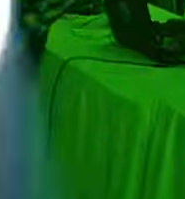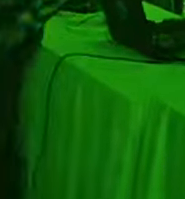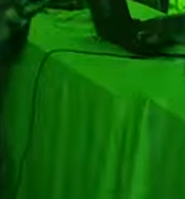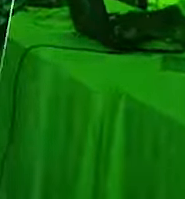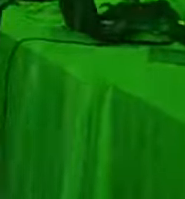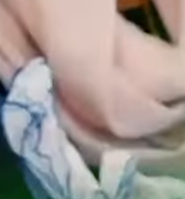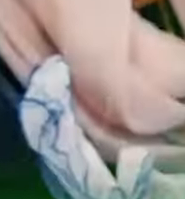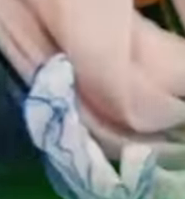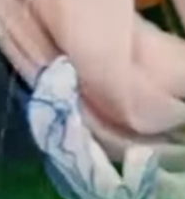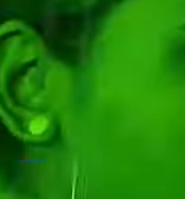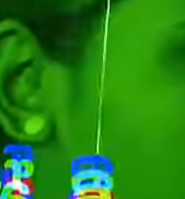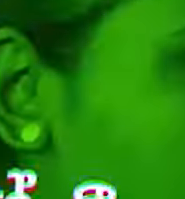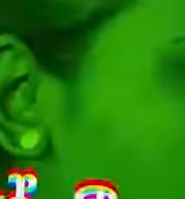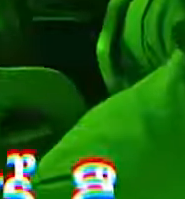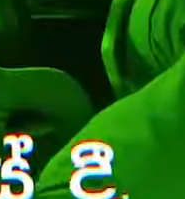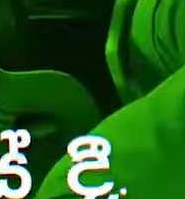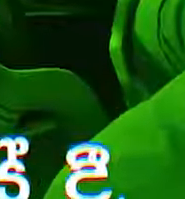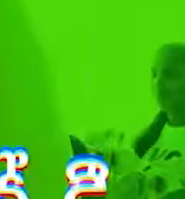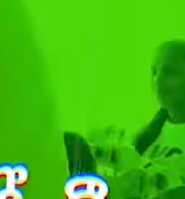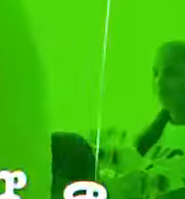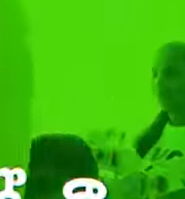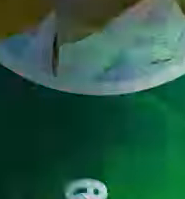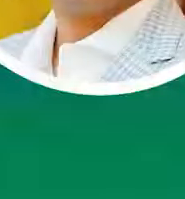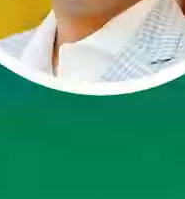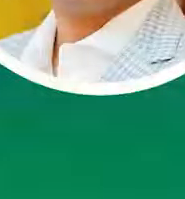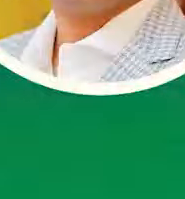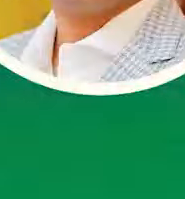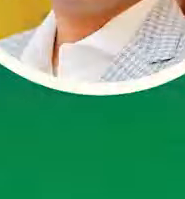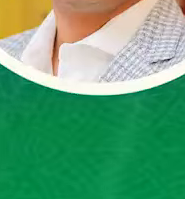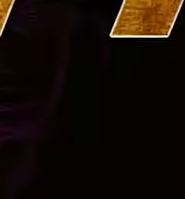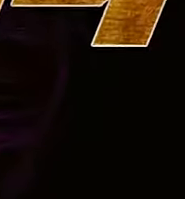ජයගමු ශ්‍රී ලංකා ජූනි 7 සහ 8 මැක්කේස ක්‍රීඩාංගණයේදී.